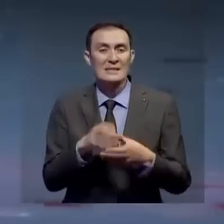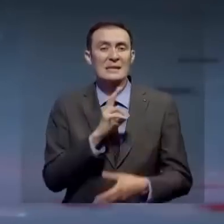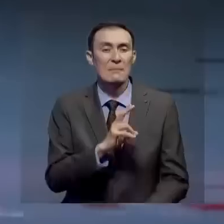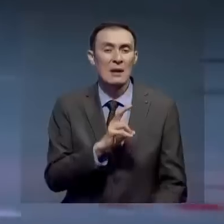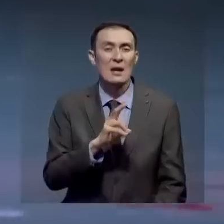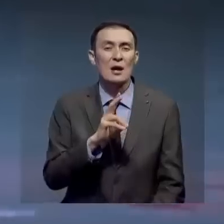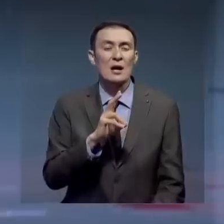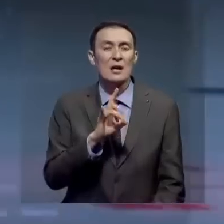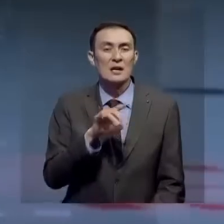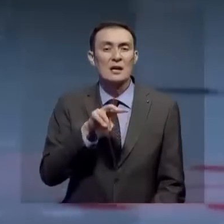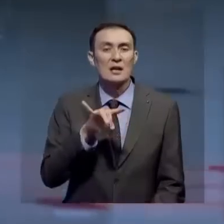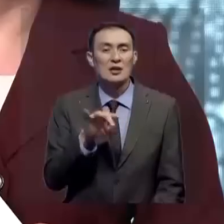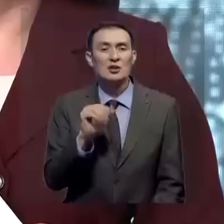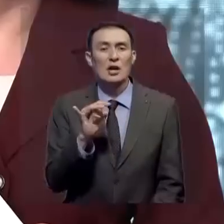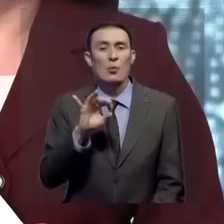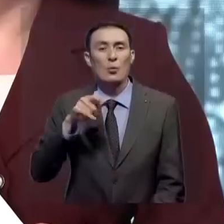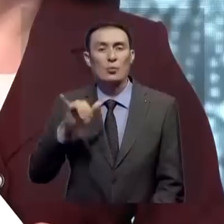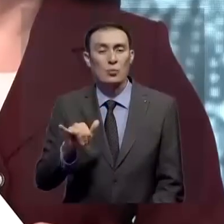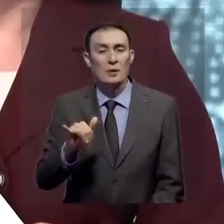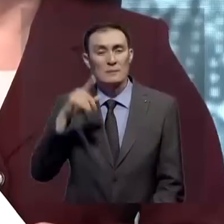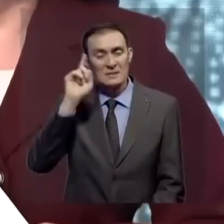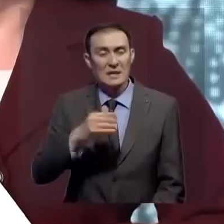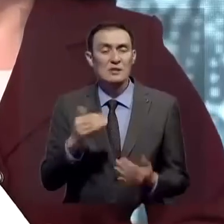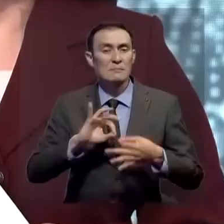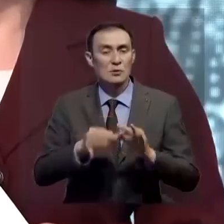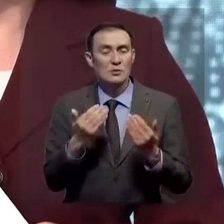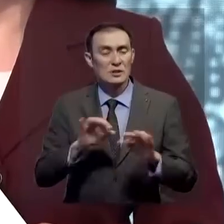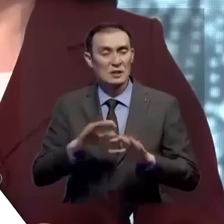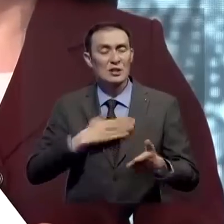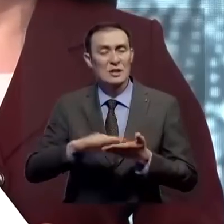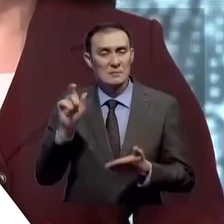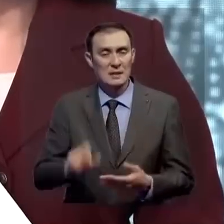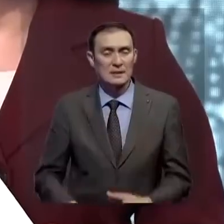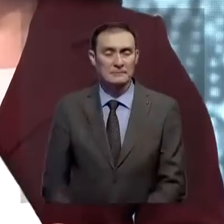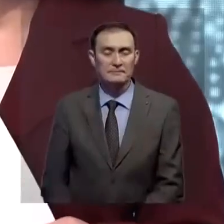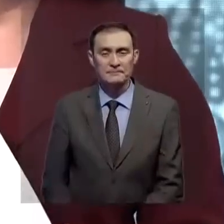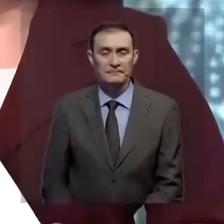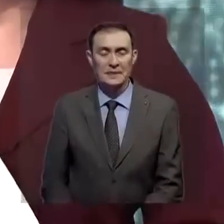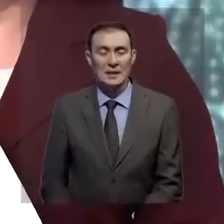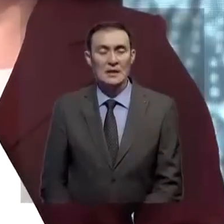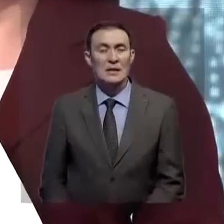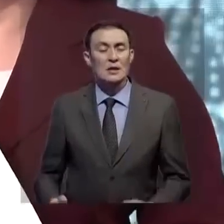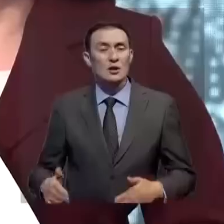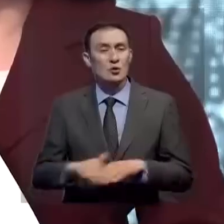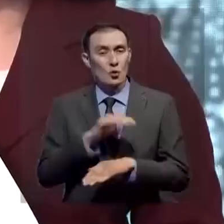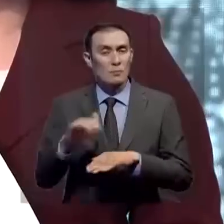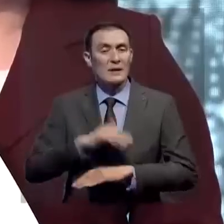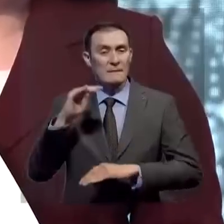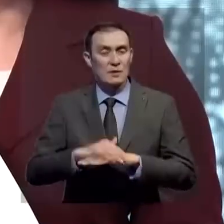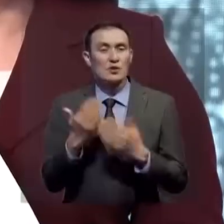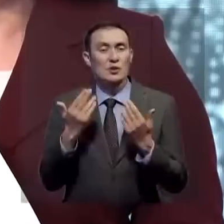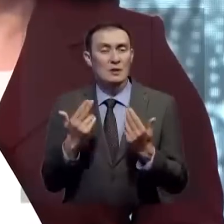Кемаль Кылычдароглу. Зауреш Думанказы знает все подробности. Зауреш, добрый вечер. Добрый вечер, Вера. Да,